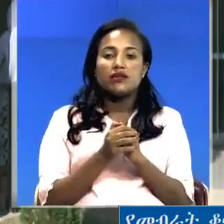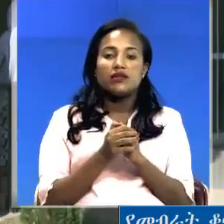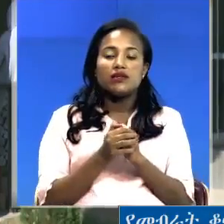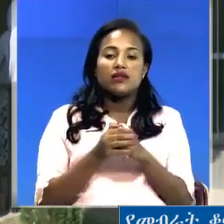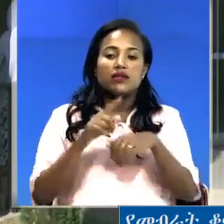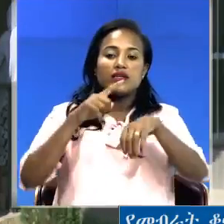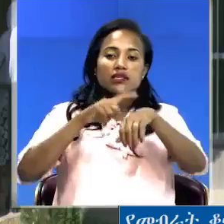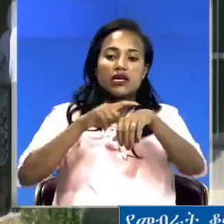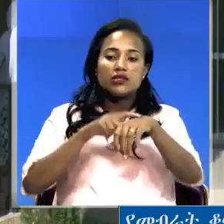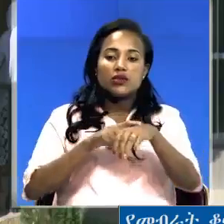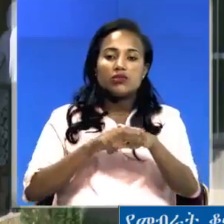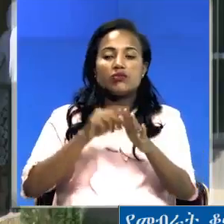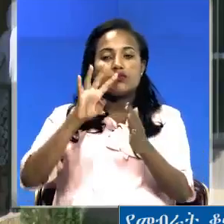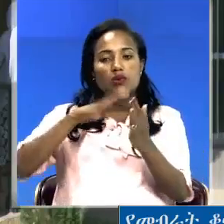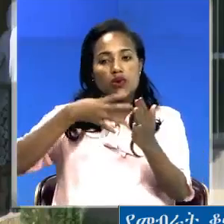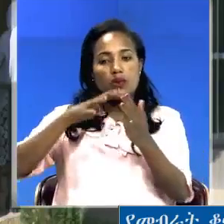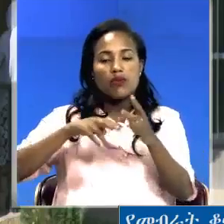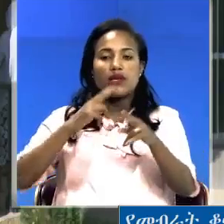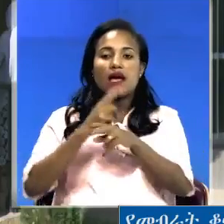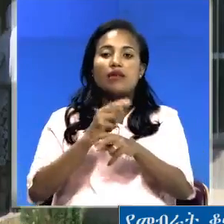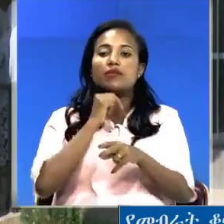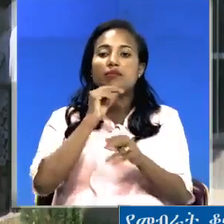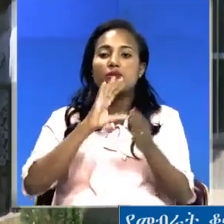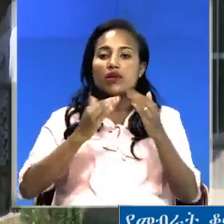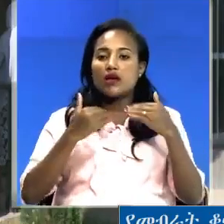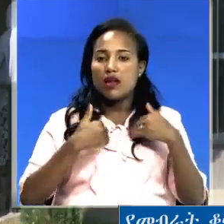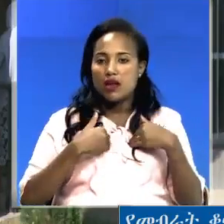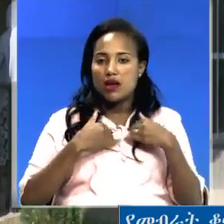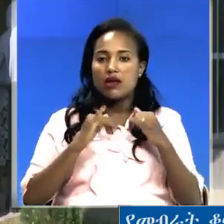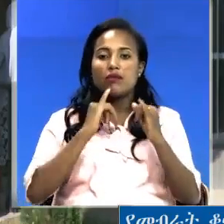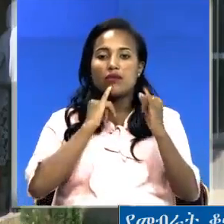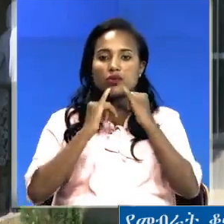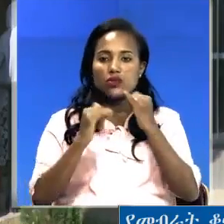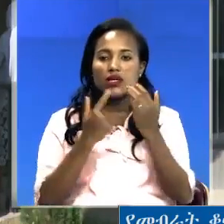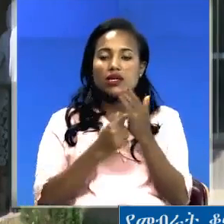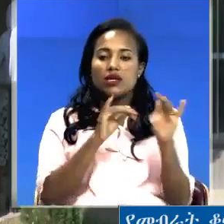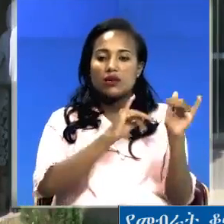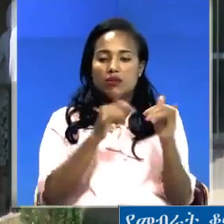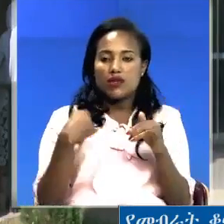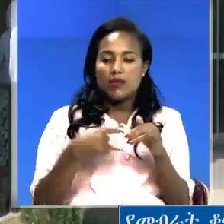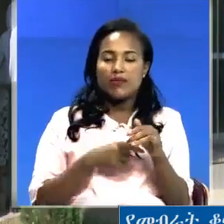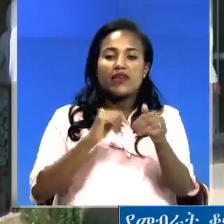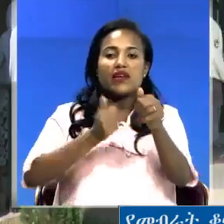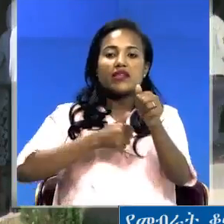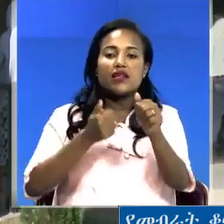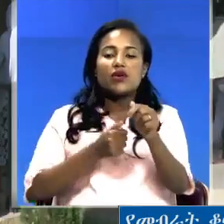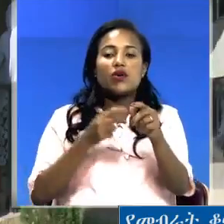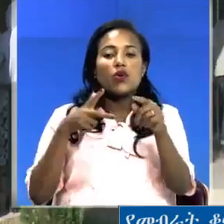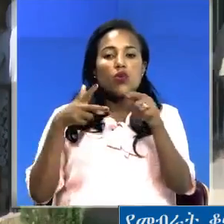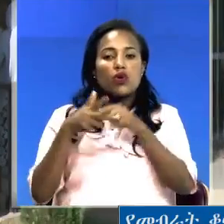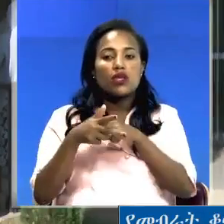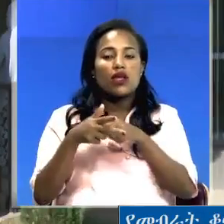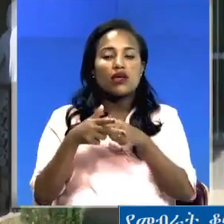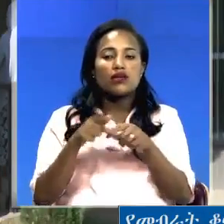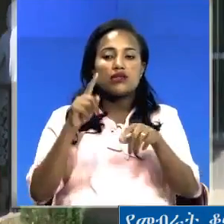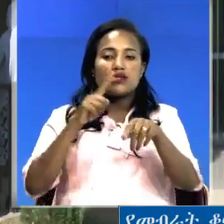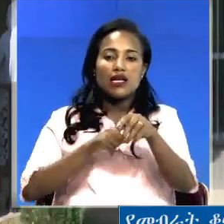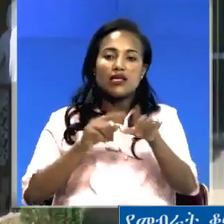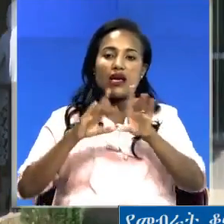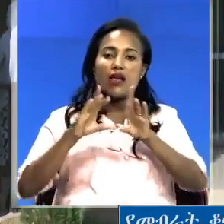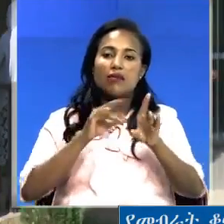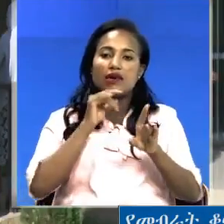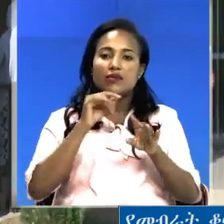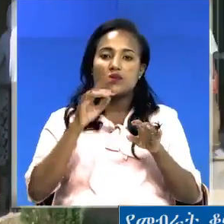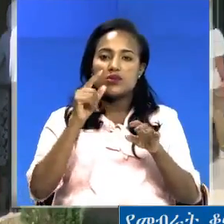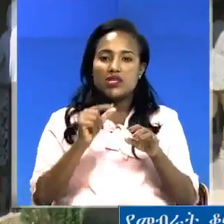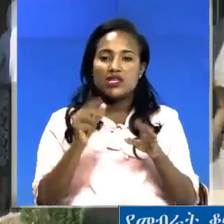ጊዜያቸውን ታይም ስኬጁሉን ያለመጠበቅ ሁኔታ አለ ደንበኞቹ ማለት ነው። ያ ደግሞ ምንድነው እኛም ተከትለን የቆረጣ ቅጠላ ስርዓት አለማድረጋችን የተወሰነ